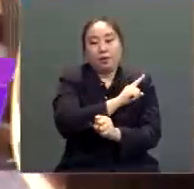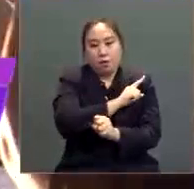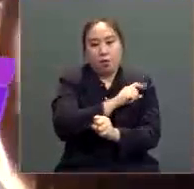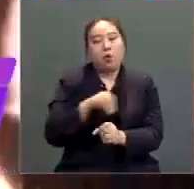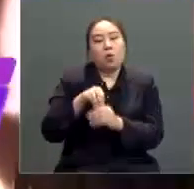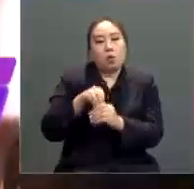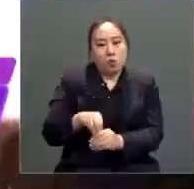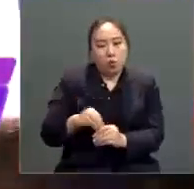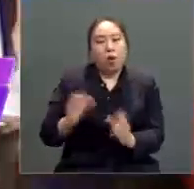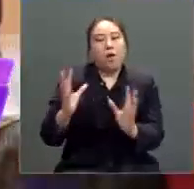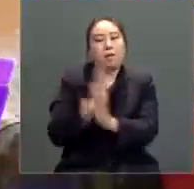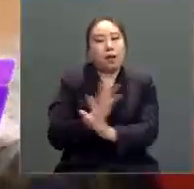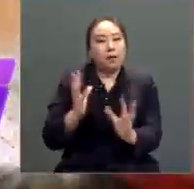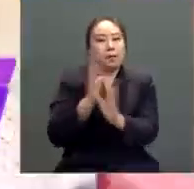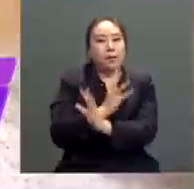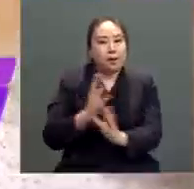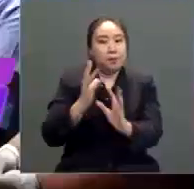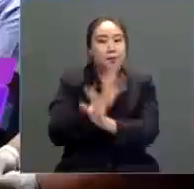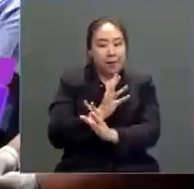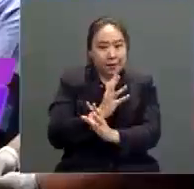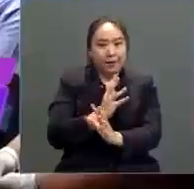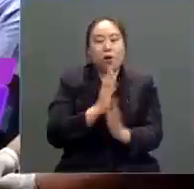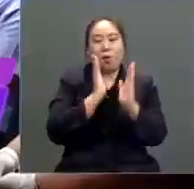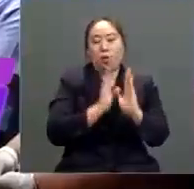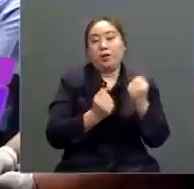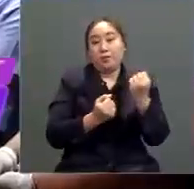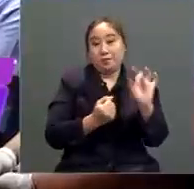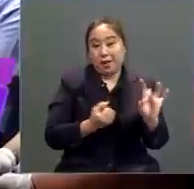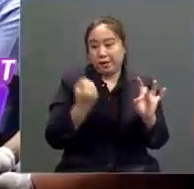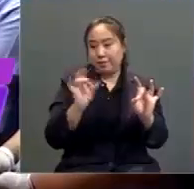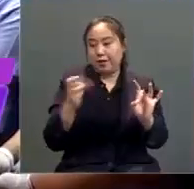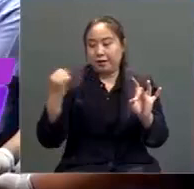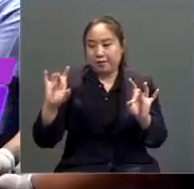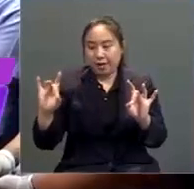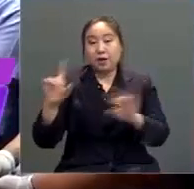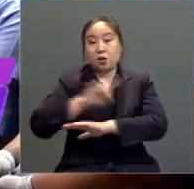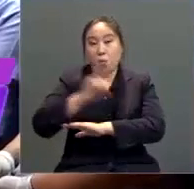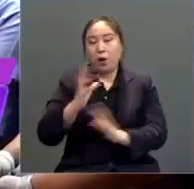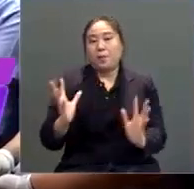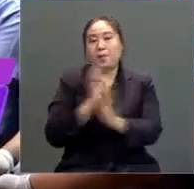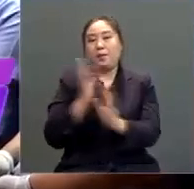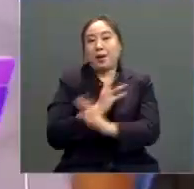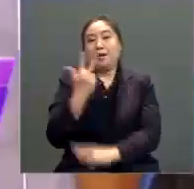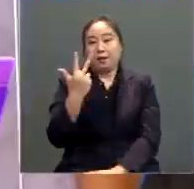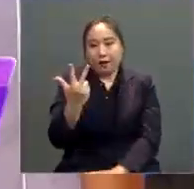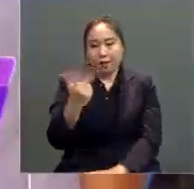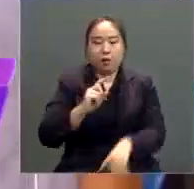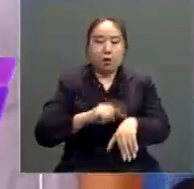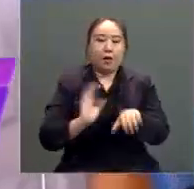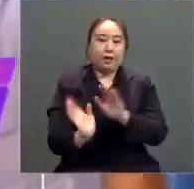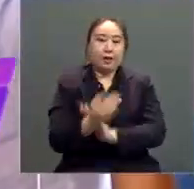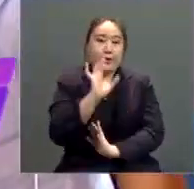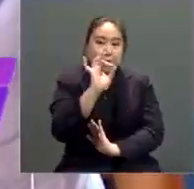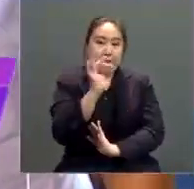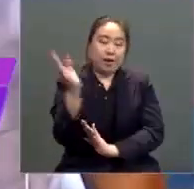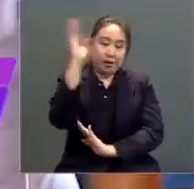รผลัดกัน3รอบรอบละ18คนต่อ1วันก็คือตั้งแต่เวลา8นาฬิกาถึง16นาฬิก